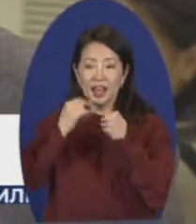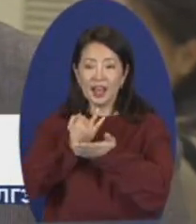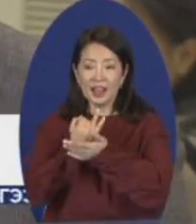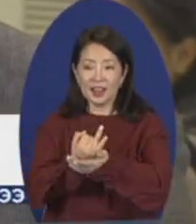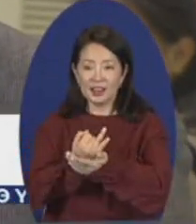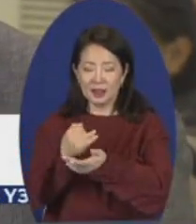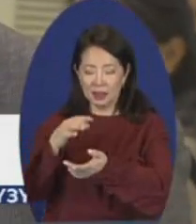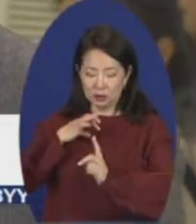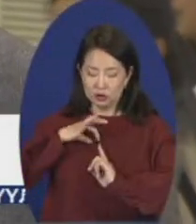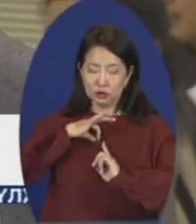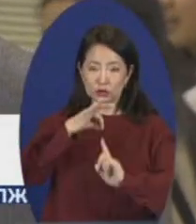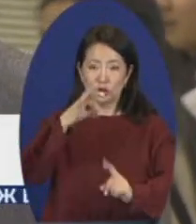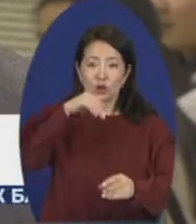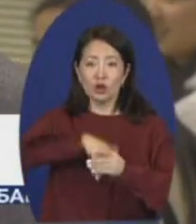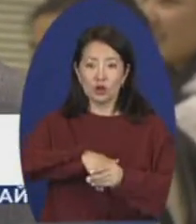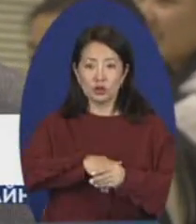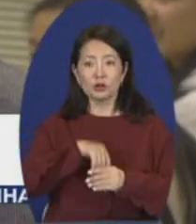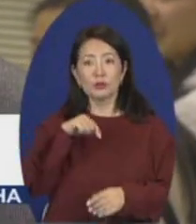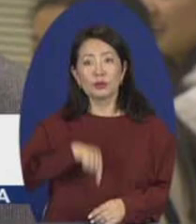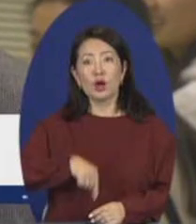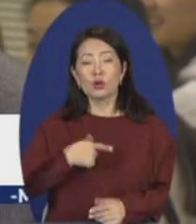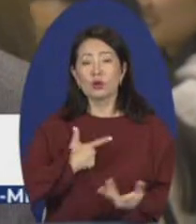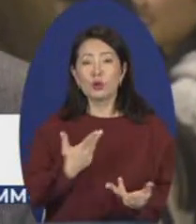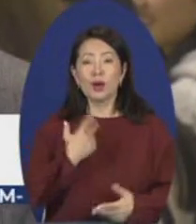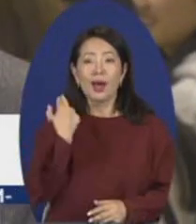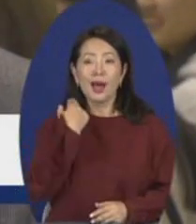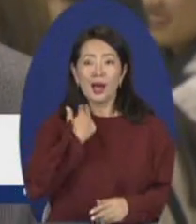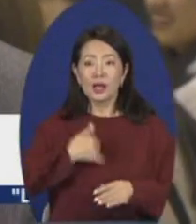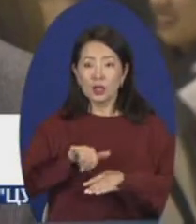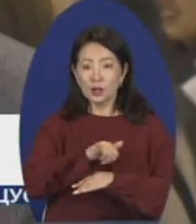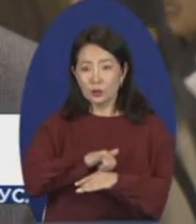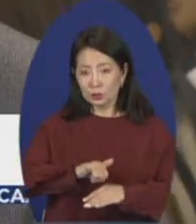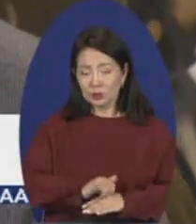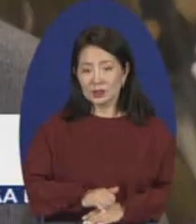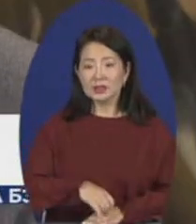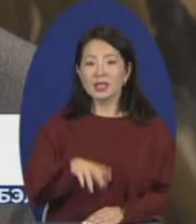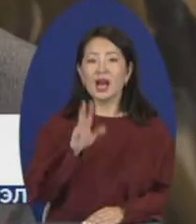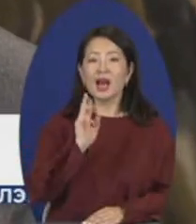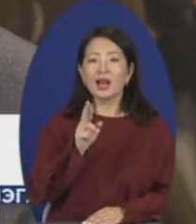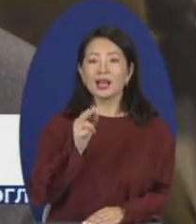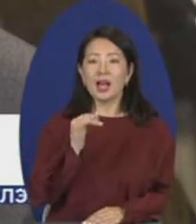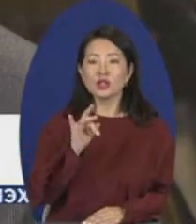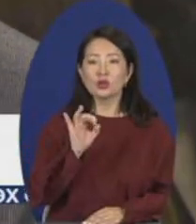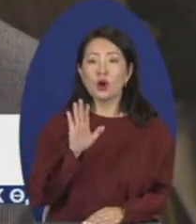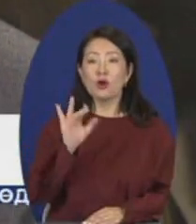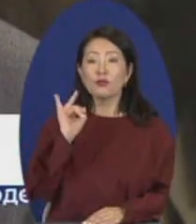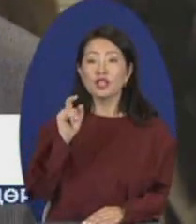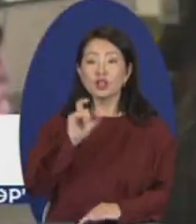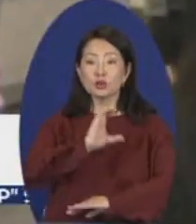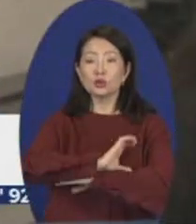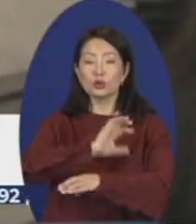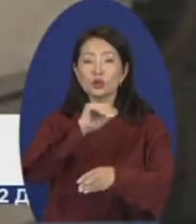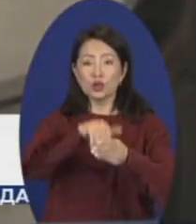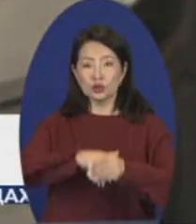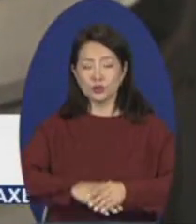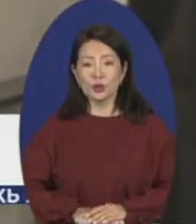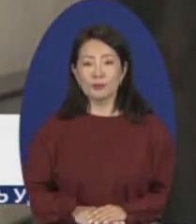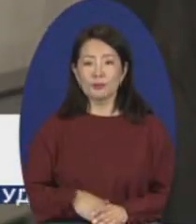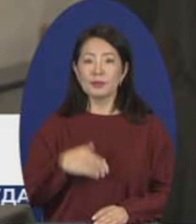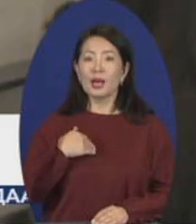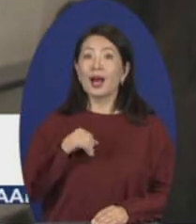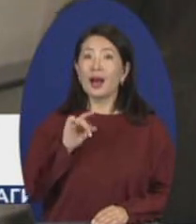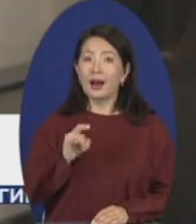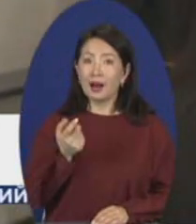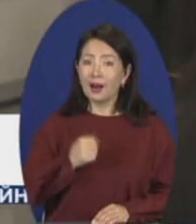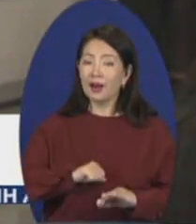шалгараад гарч ирсэн байгаа. Тэгээ би одоо Англи улсын Glasgow-г сургууль явах гэж байгаа. Тийм. Би Арангай аймгийн Батцингэл